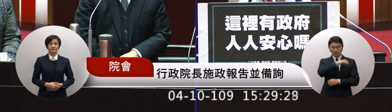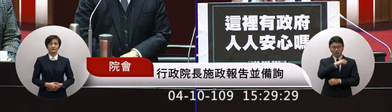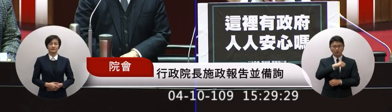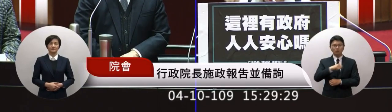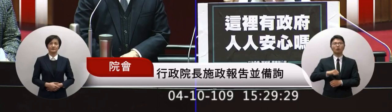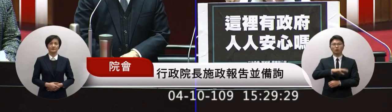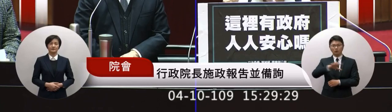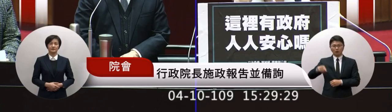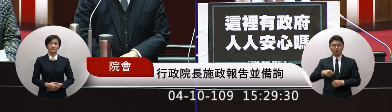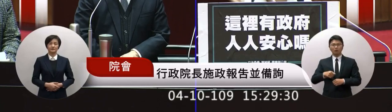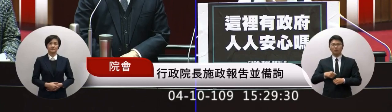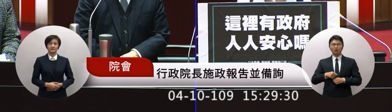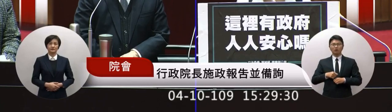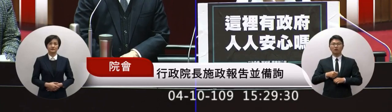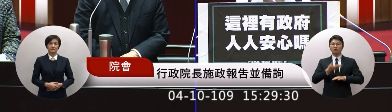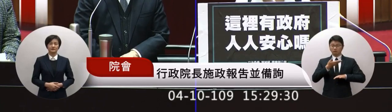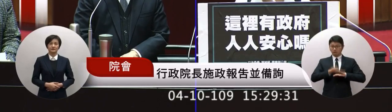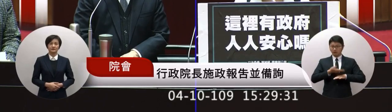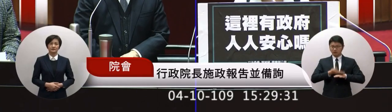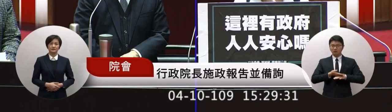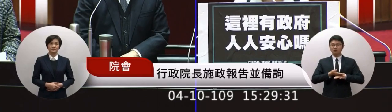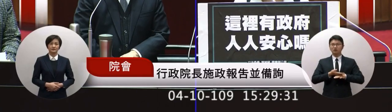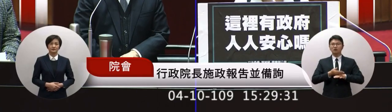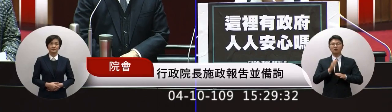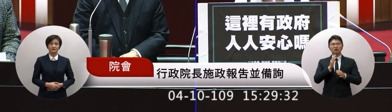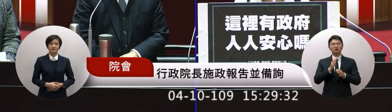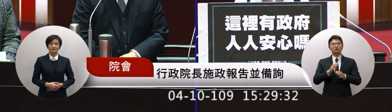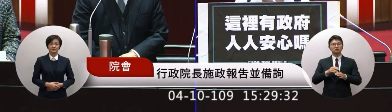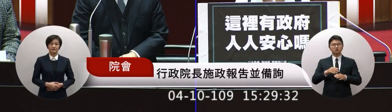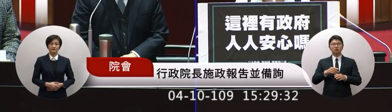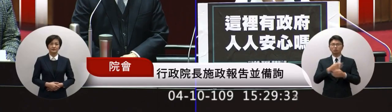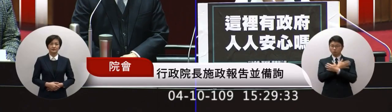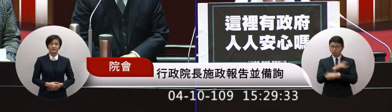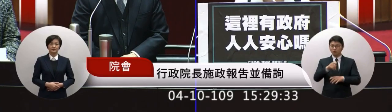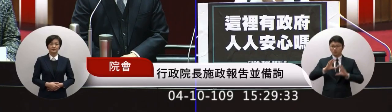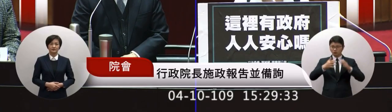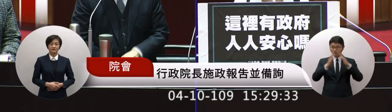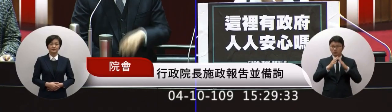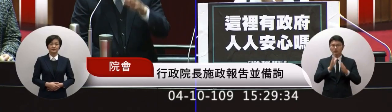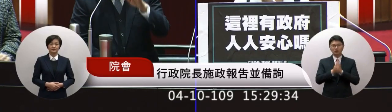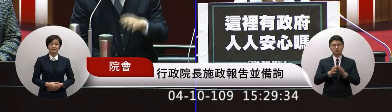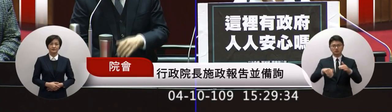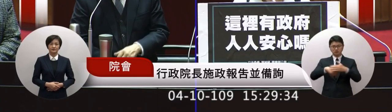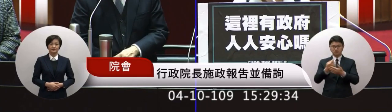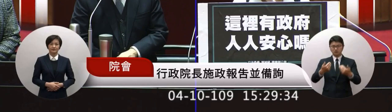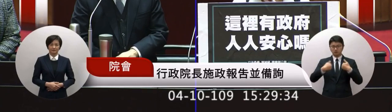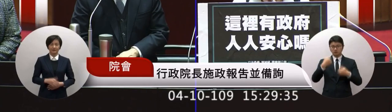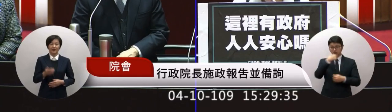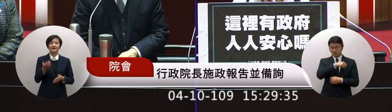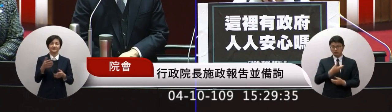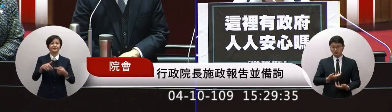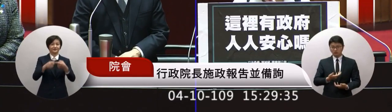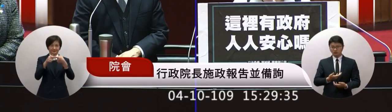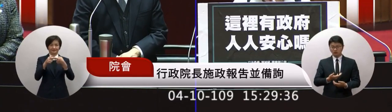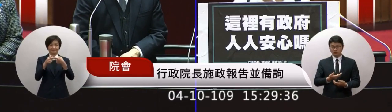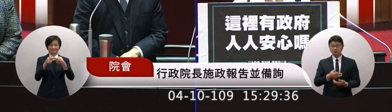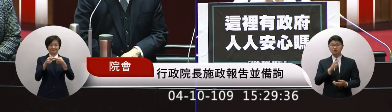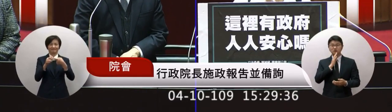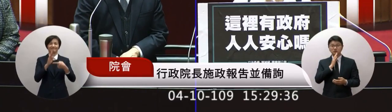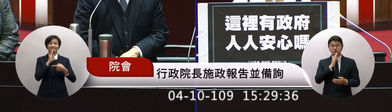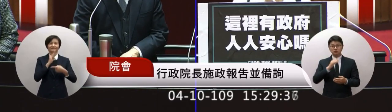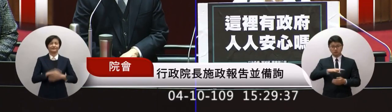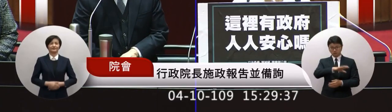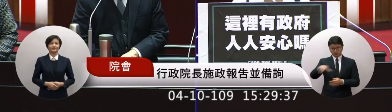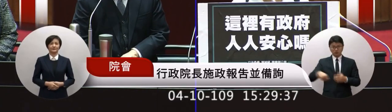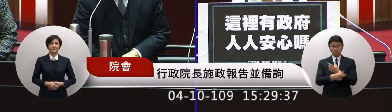都安心，不管哪一国，还是只有我国的国民才安心？ 应该是前者。 是前者，对，因